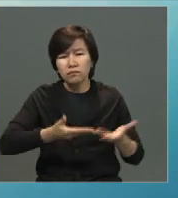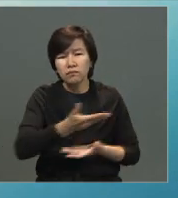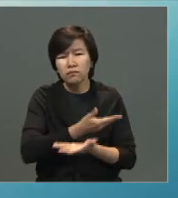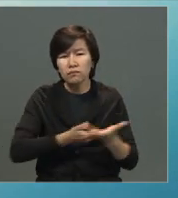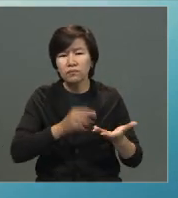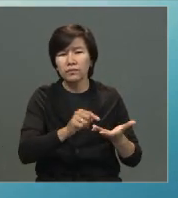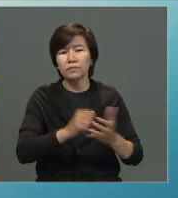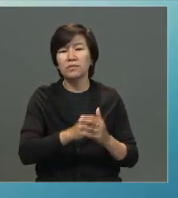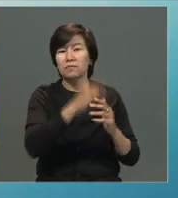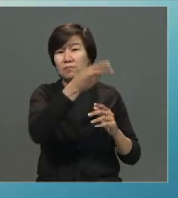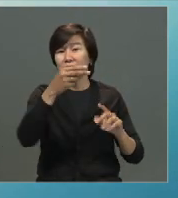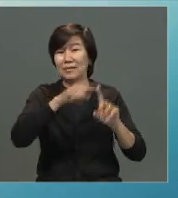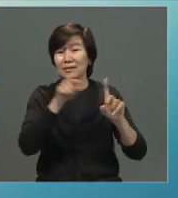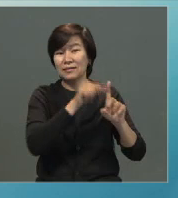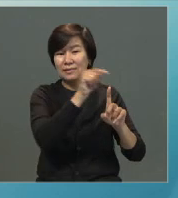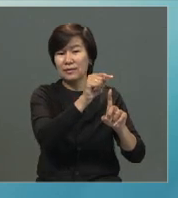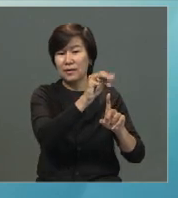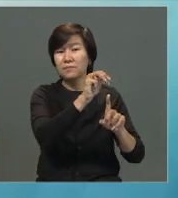ถั่วต้องเข้ามาตากอากาศต่างๆเหล่านี้เป็นมาตรฐานที่ระดับที่เขายอมรับกันได้ว่าปลอดภัยในเรื่องของการติดเชื้อในแน่ๆนะครับอันนี้ก็จะมีการพูดคุยกันนะนี้ก็รอในช่วงของ1